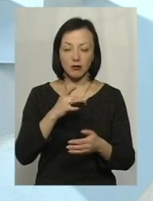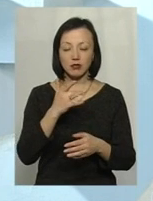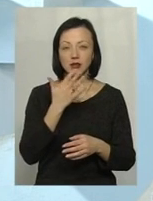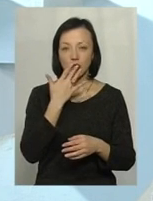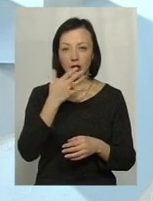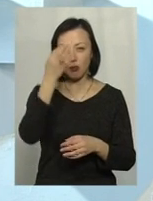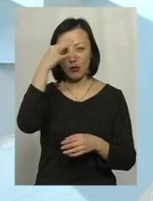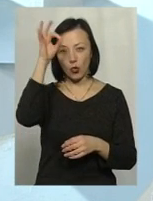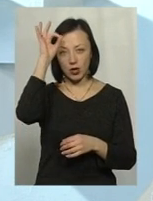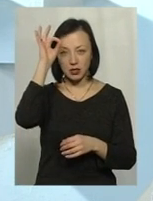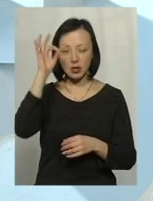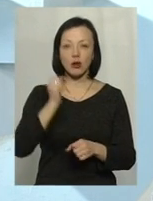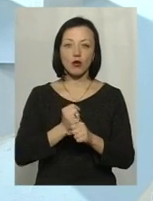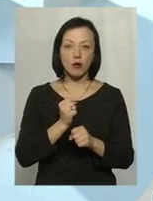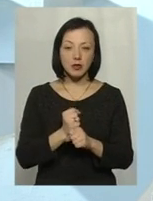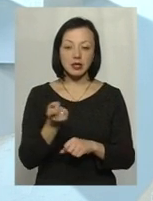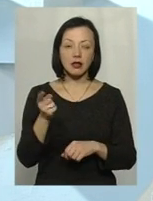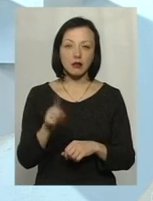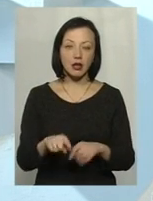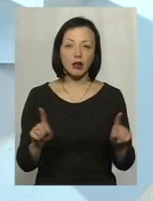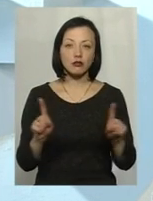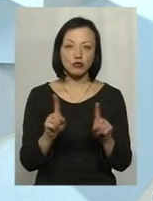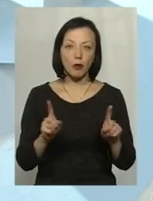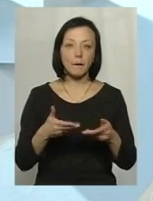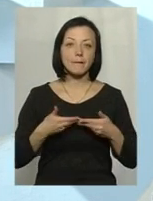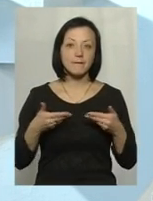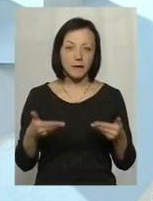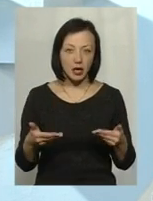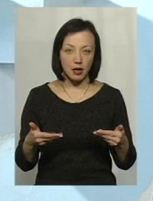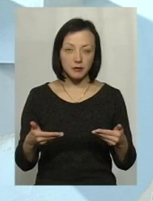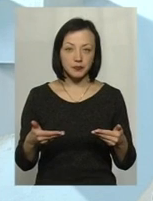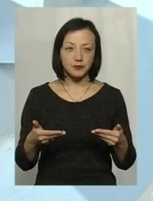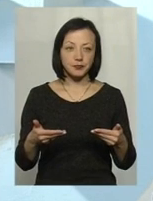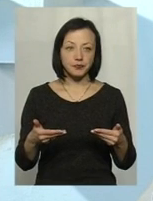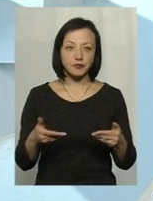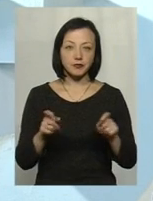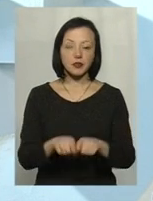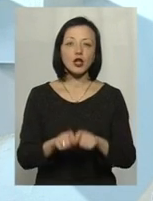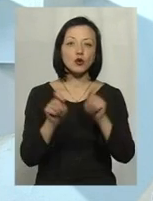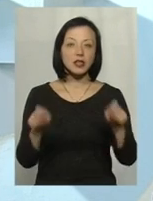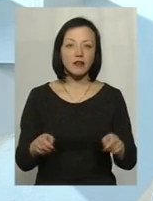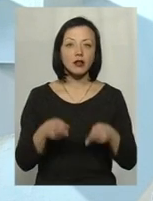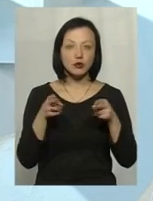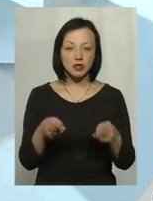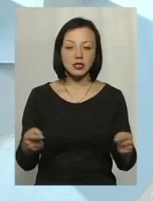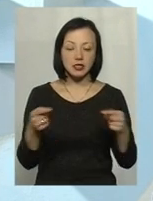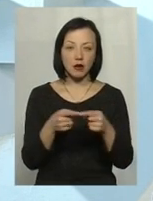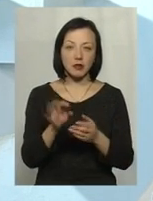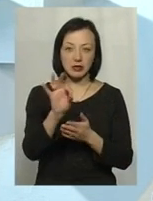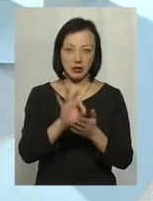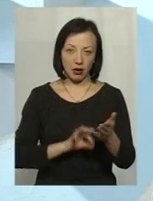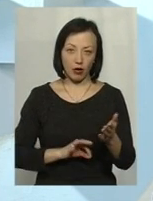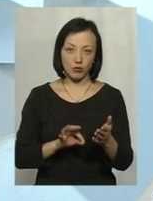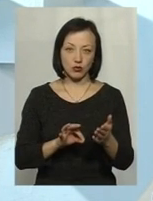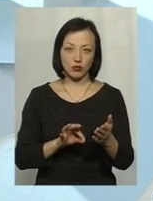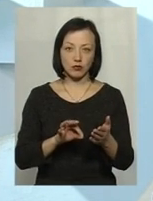поліції робиться на те, щоб ми акцентували розкриття злочинів саме по гарячим слідам. А для